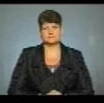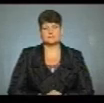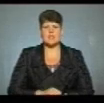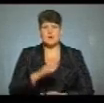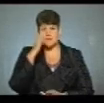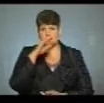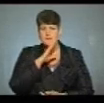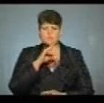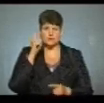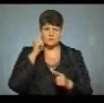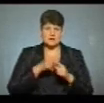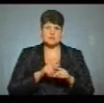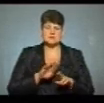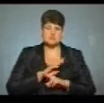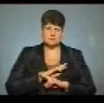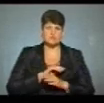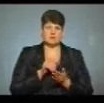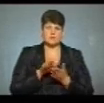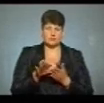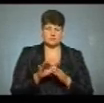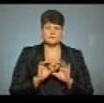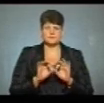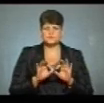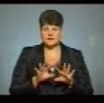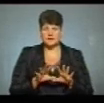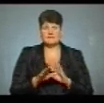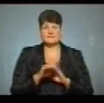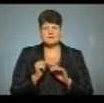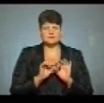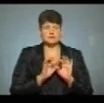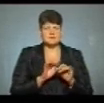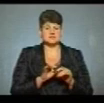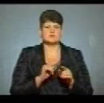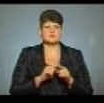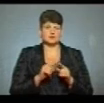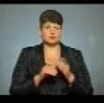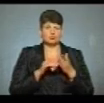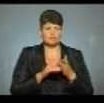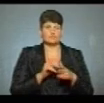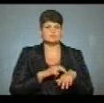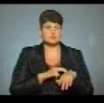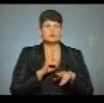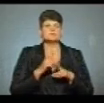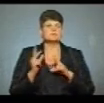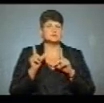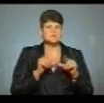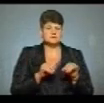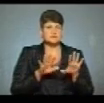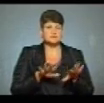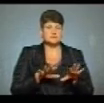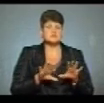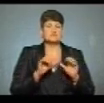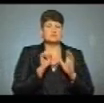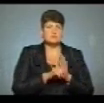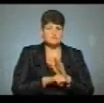Батько і брат загиблого відмовилися від коментарів. Взяти коментар у лікарів швидкої допомоги, які виїжджали на місце вбивства, нам не вдалося, оскільки